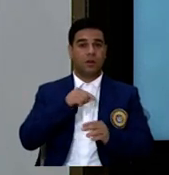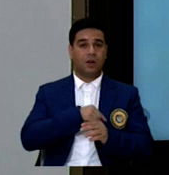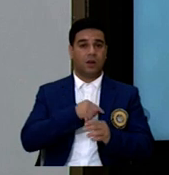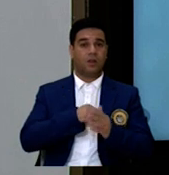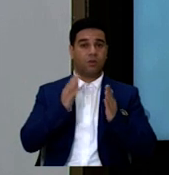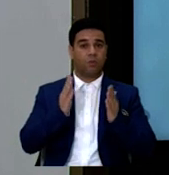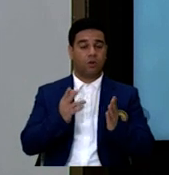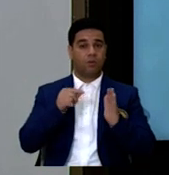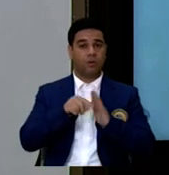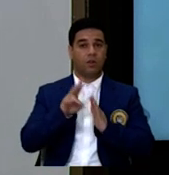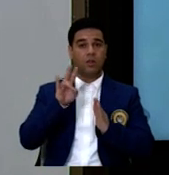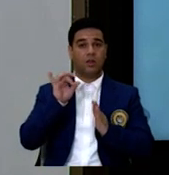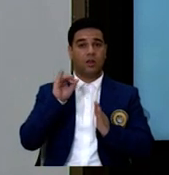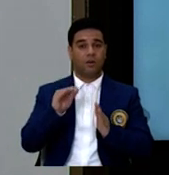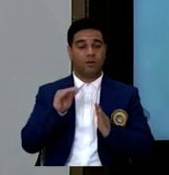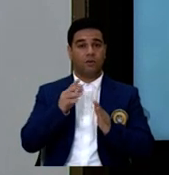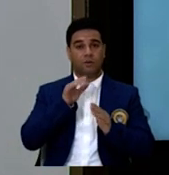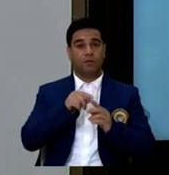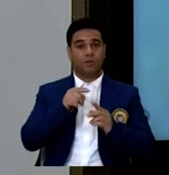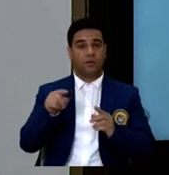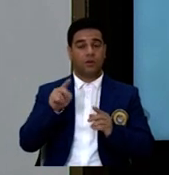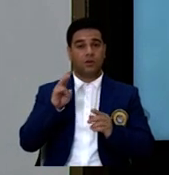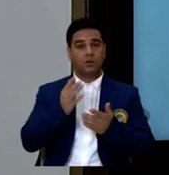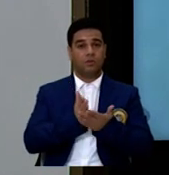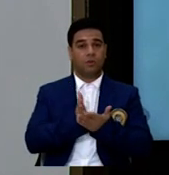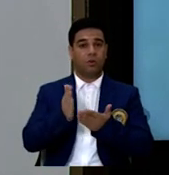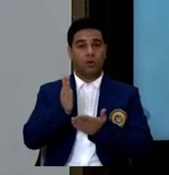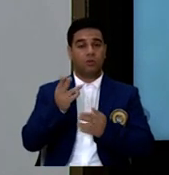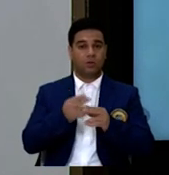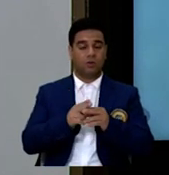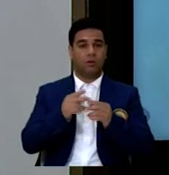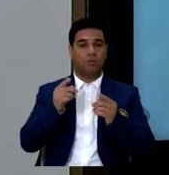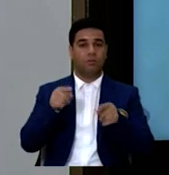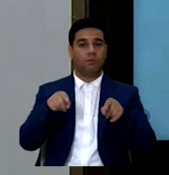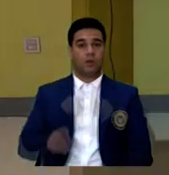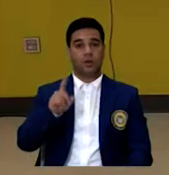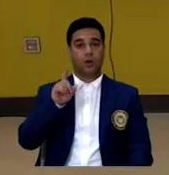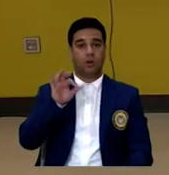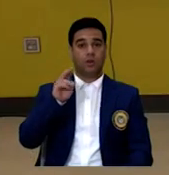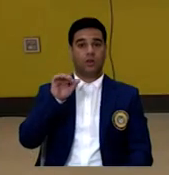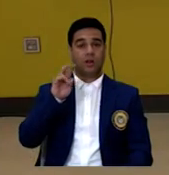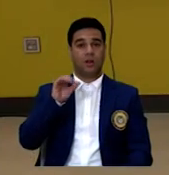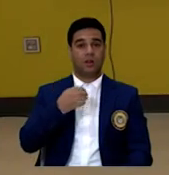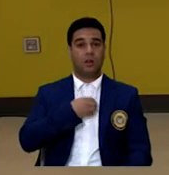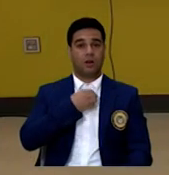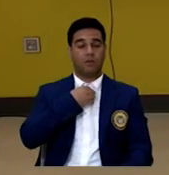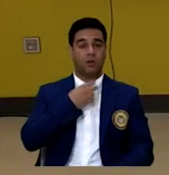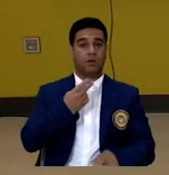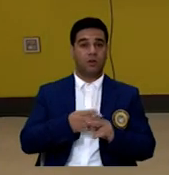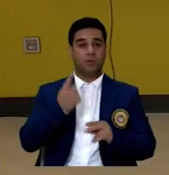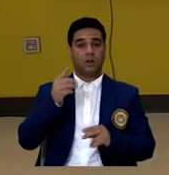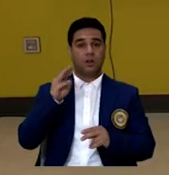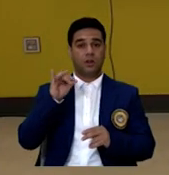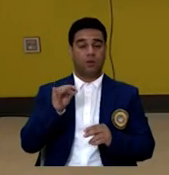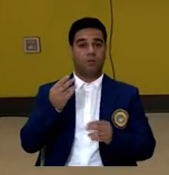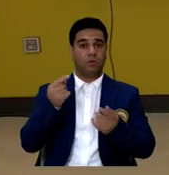xarakterli bo'lib, nerv hujayralari nerv nayi bo'ylab bir xilda joylashgan. Xordali hayvonlar bitta tipga